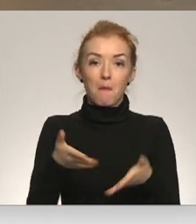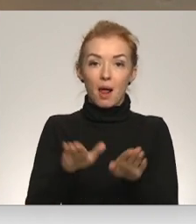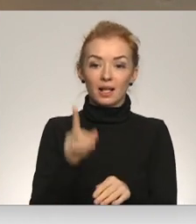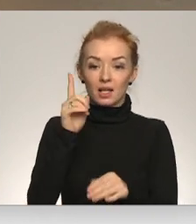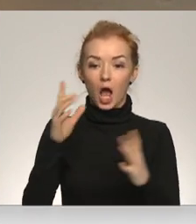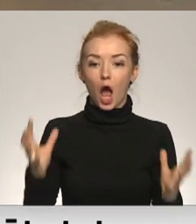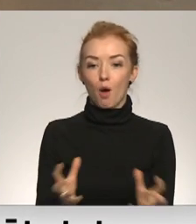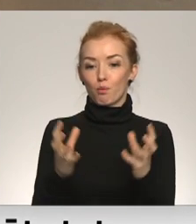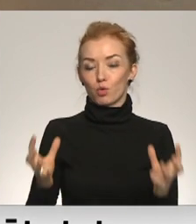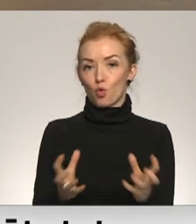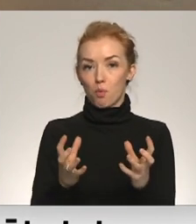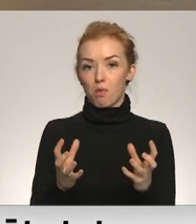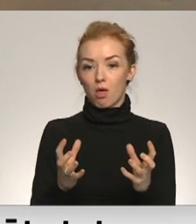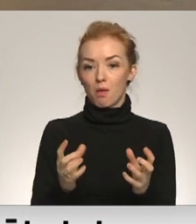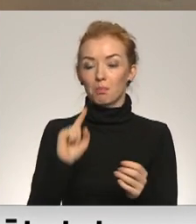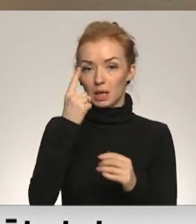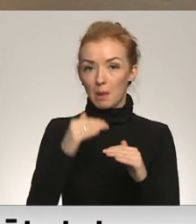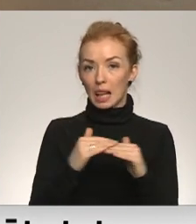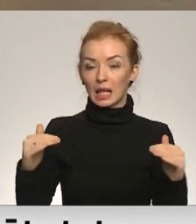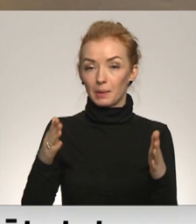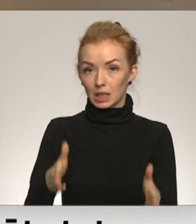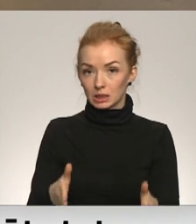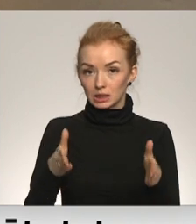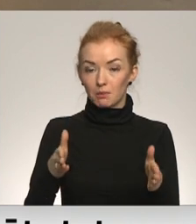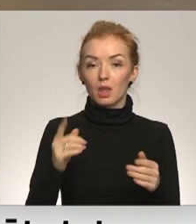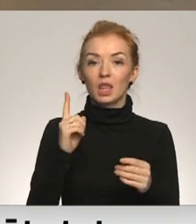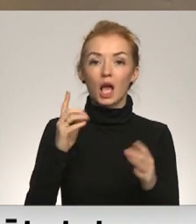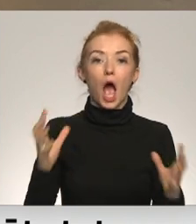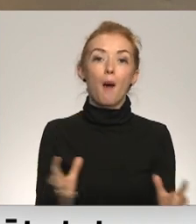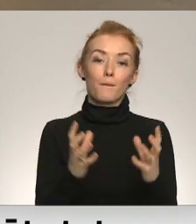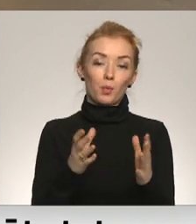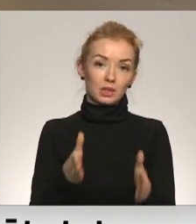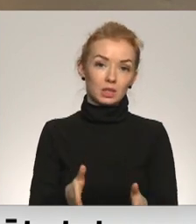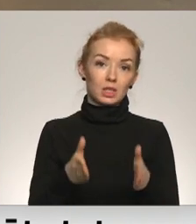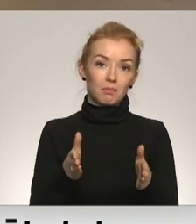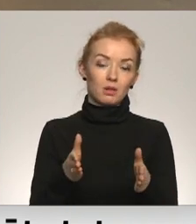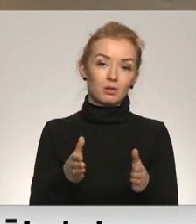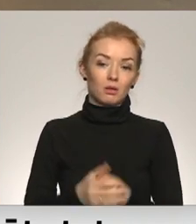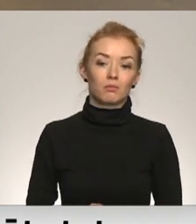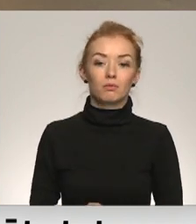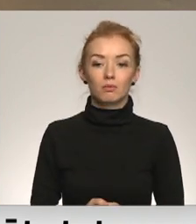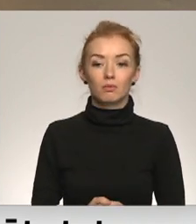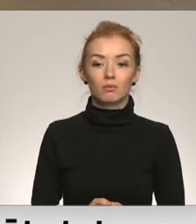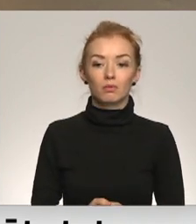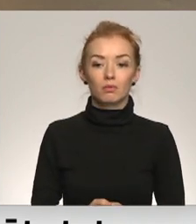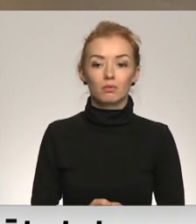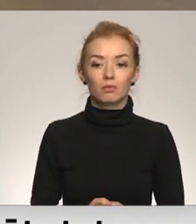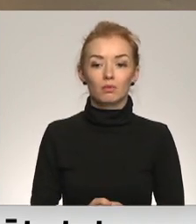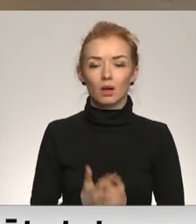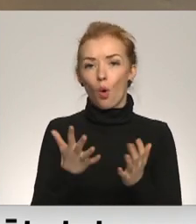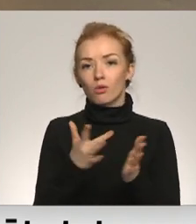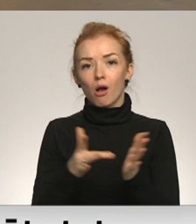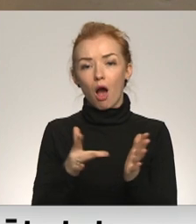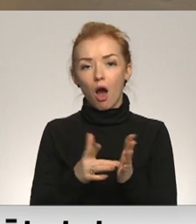aprūpēs. Pirmā līmeņa slimnīcē tā ir aprūpēs slimnīca. Ko tur būs? Kaut kādu